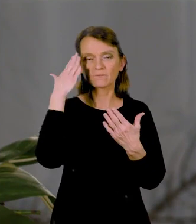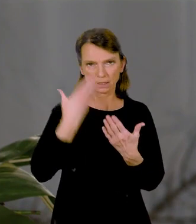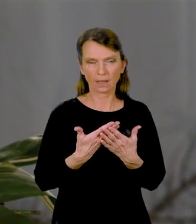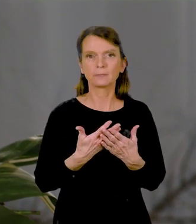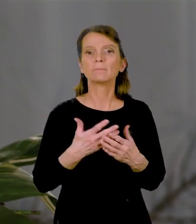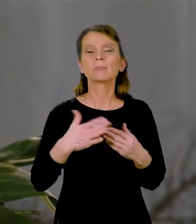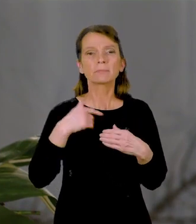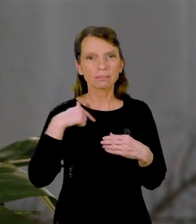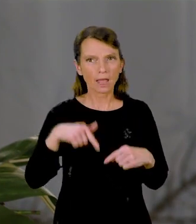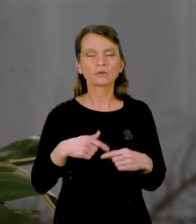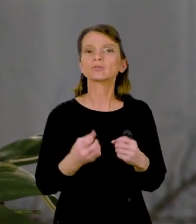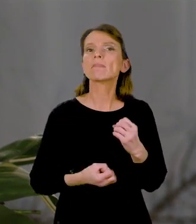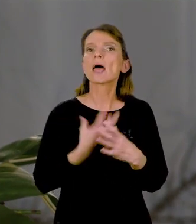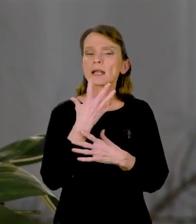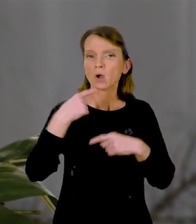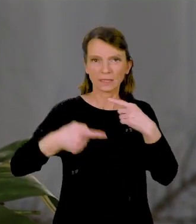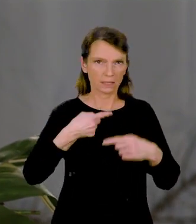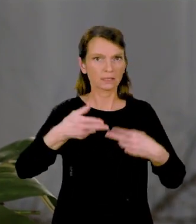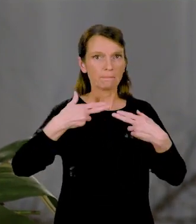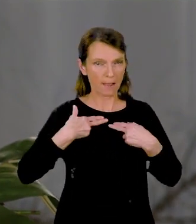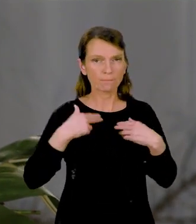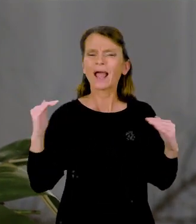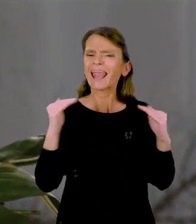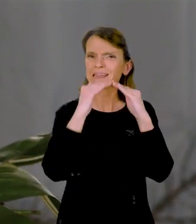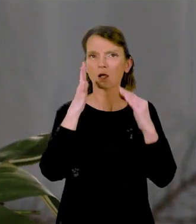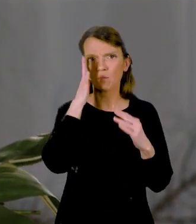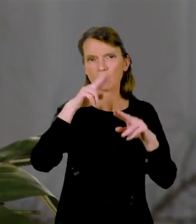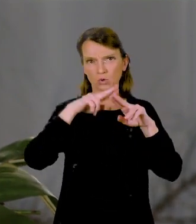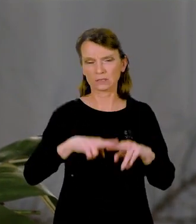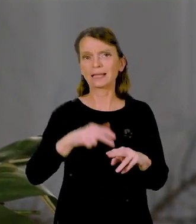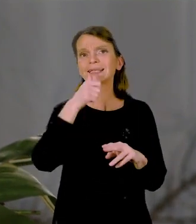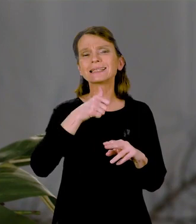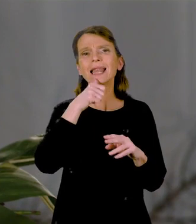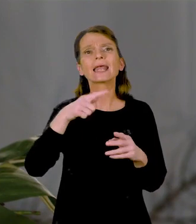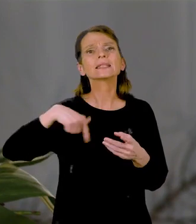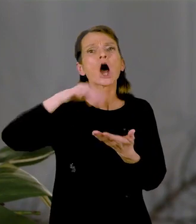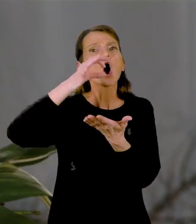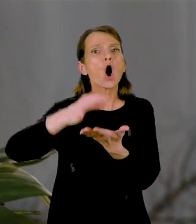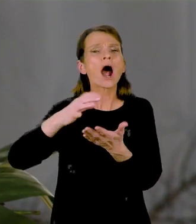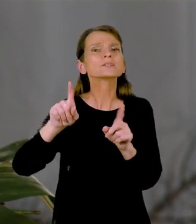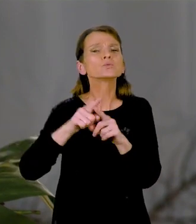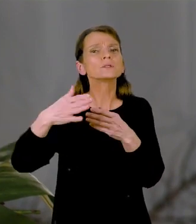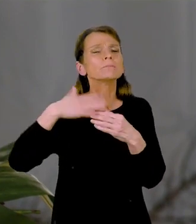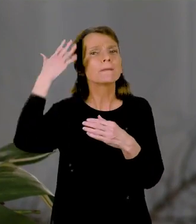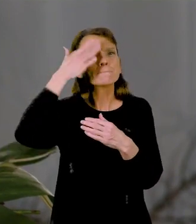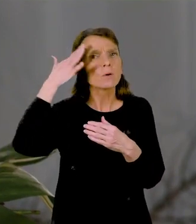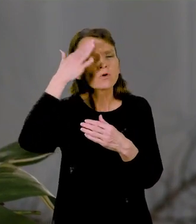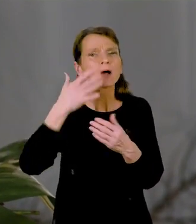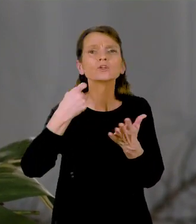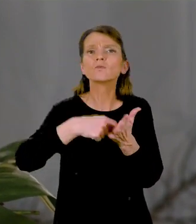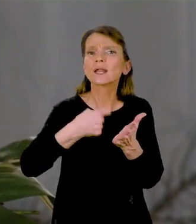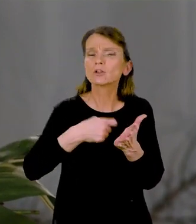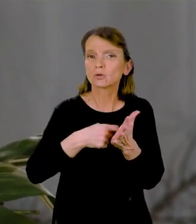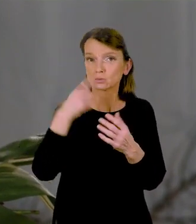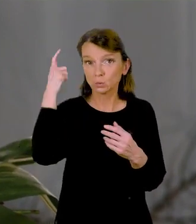tako kot pri naši neprecenljivi naravni dediščini uspeli ostati zelena oaza Slovenije tudi pri pojmovanju in